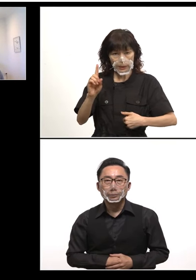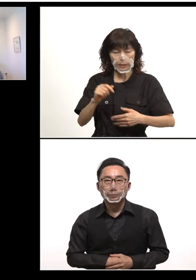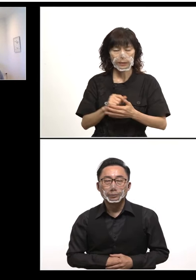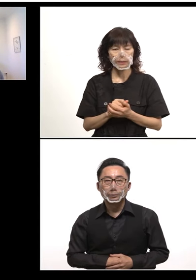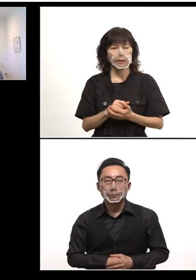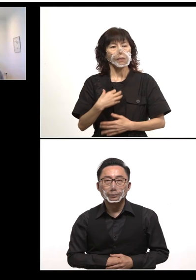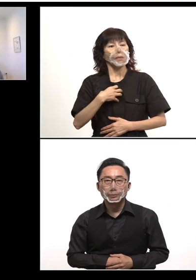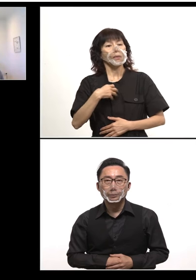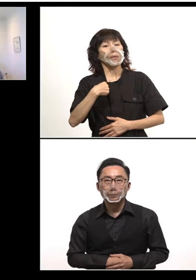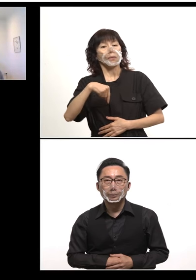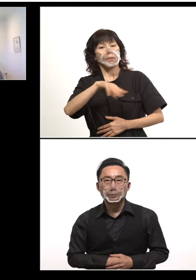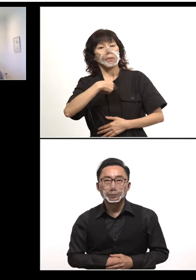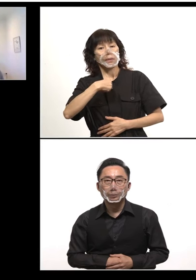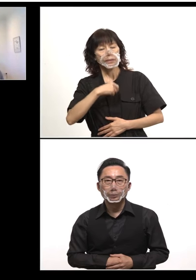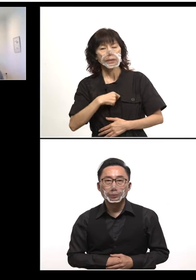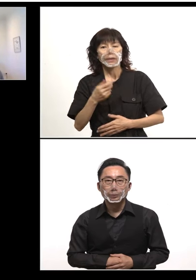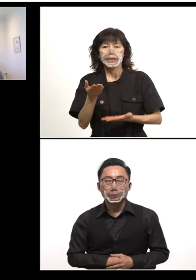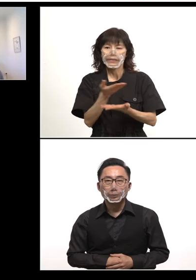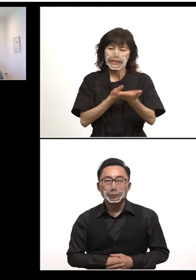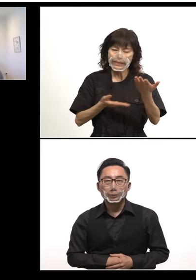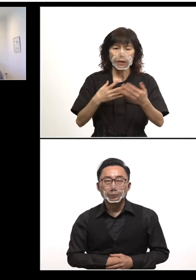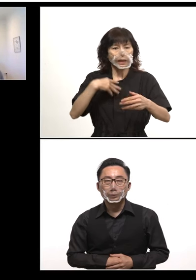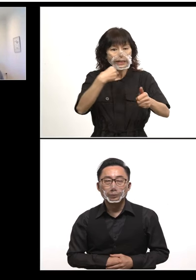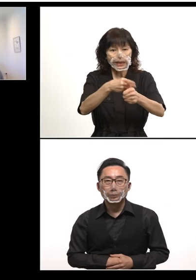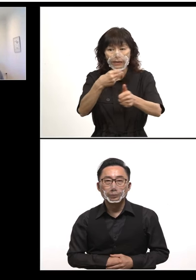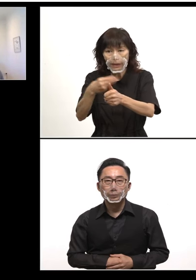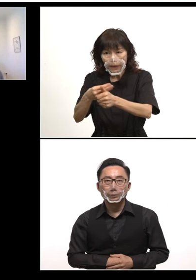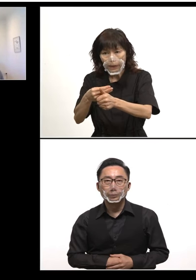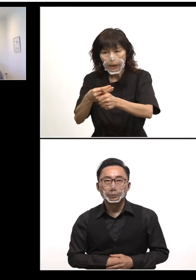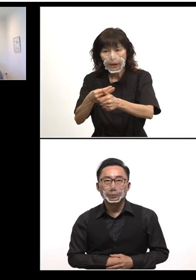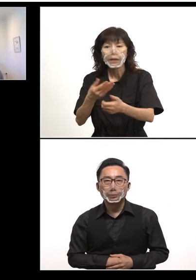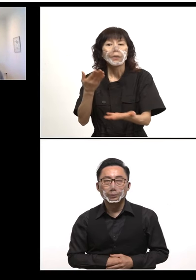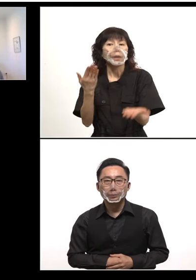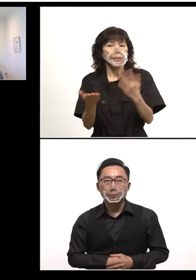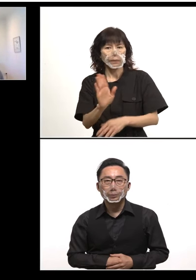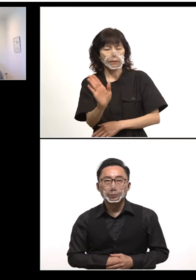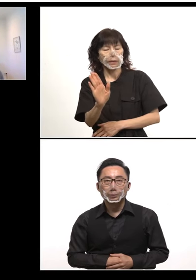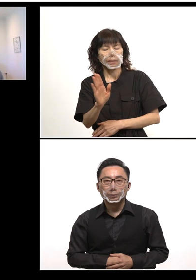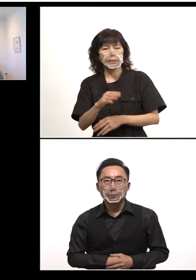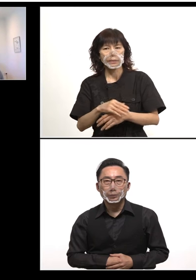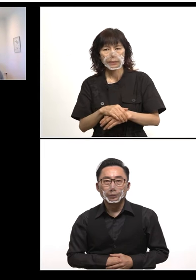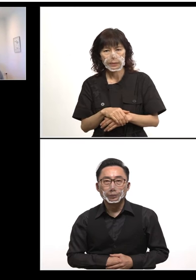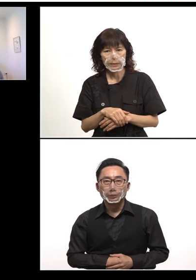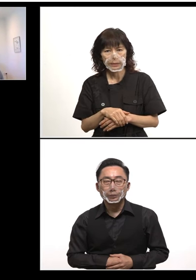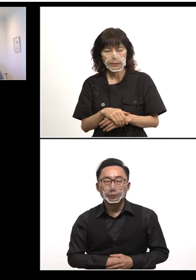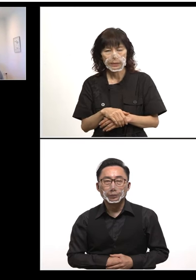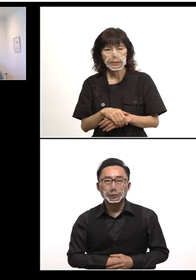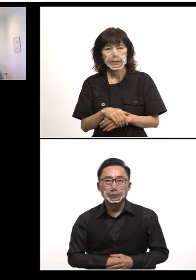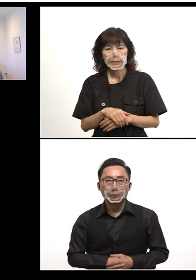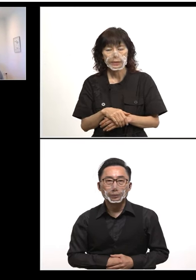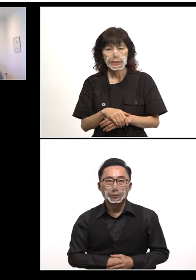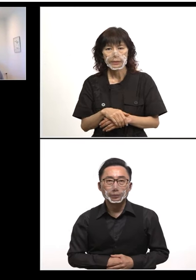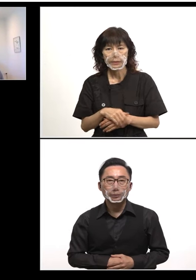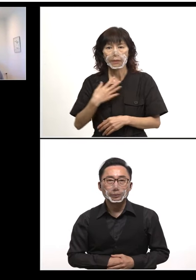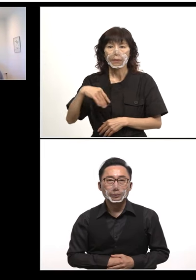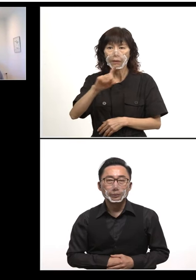們經常覺得，我們去分享，我們去教一些東西出去，還是不是？剛才一直都提及過，我們